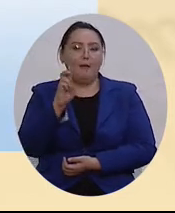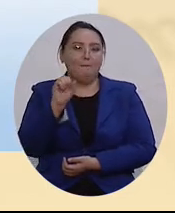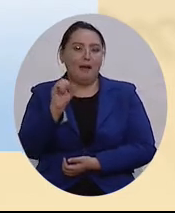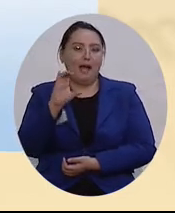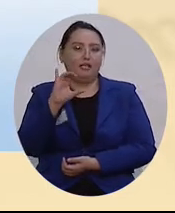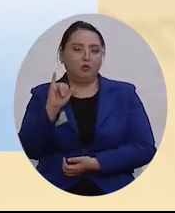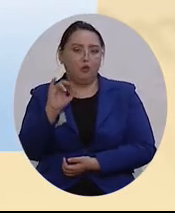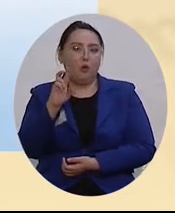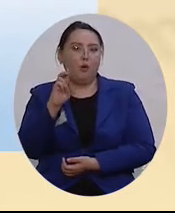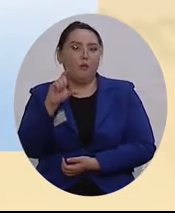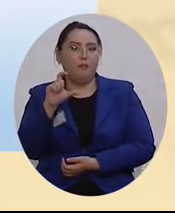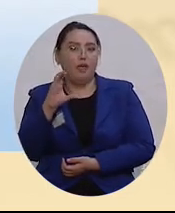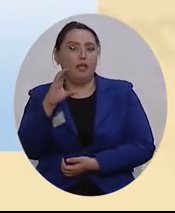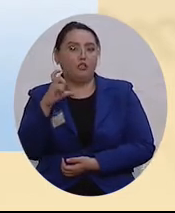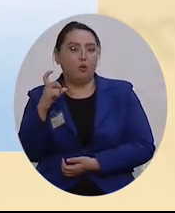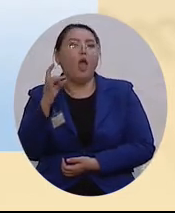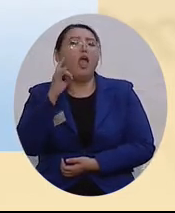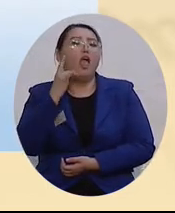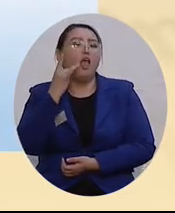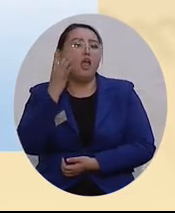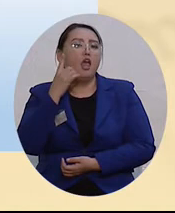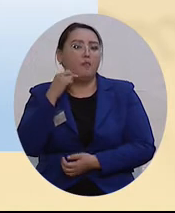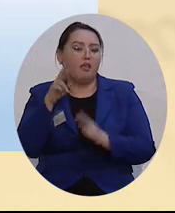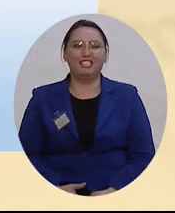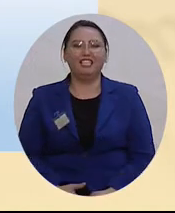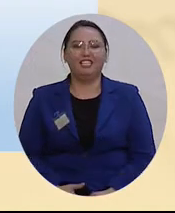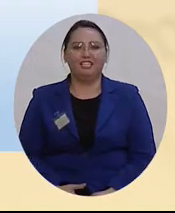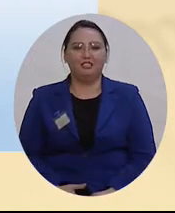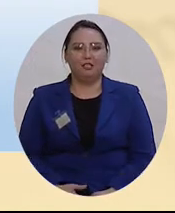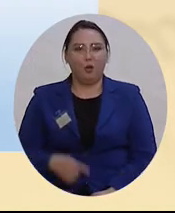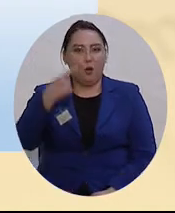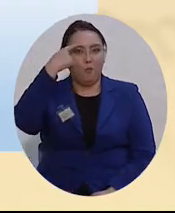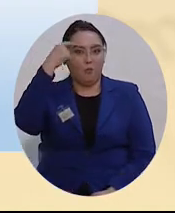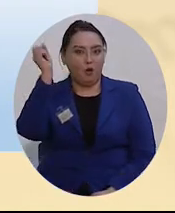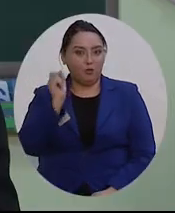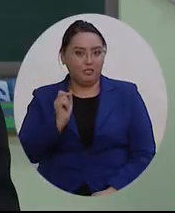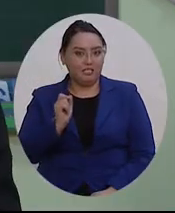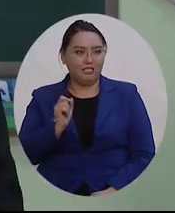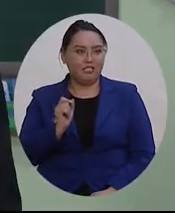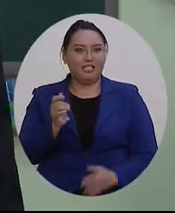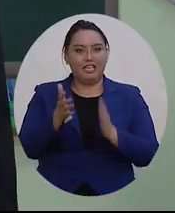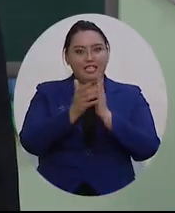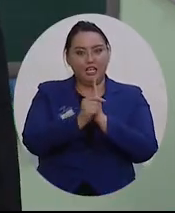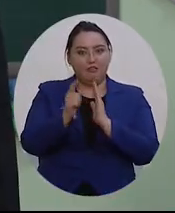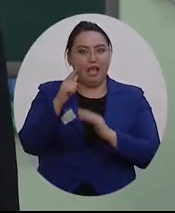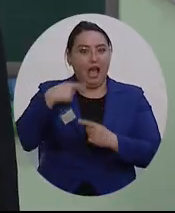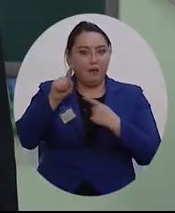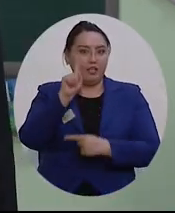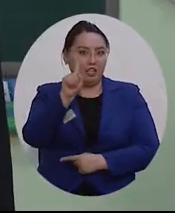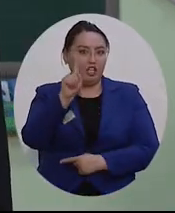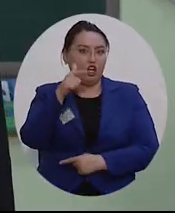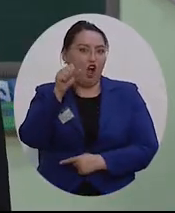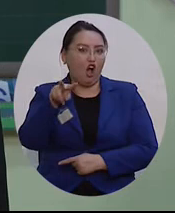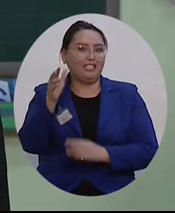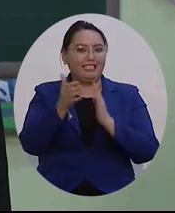баасу бэсүг гэж бичнэ гэдгийг анхаараарай. За хөрвүүлгээ бичээрэй. За монгол бичгийн чадварын хамгийн нэг чухал зүйл бол